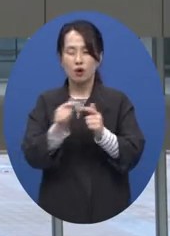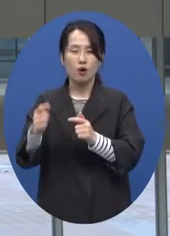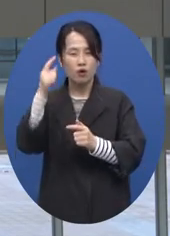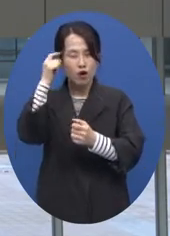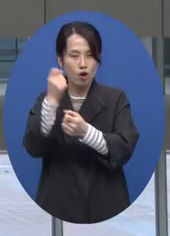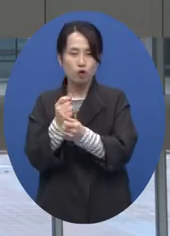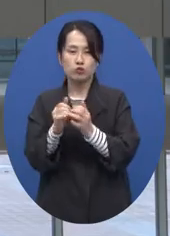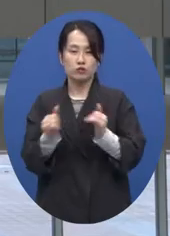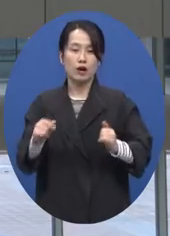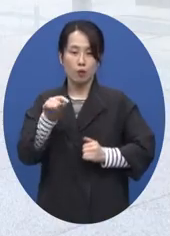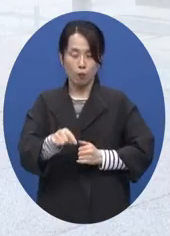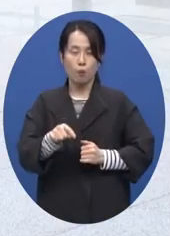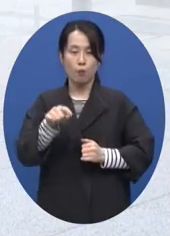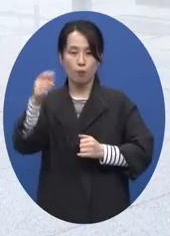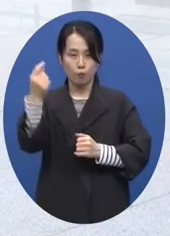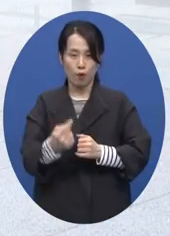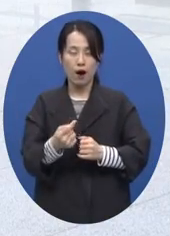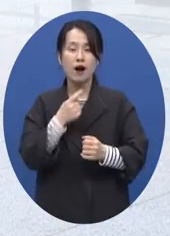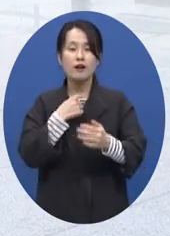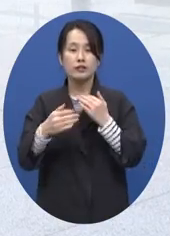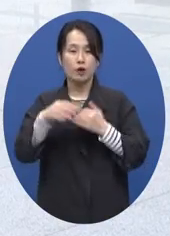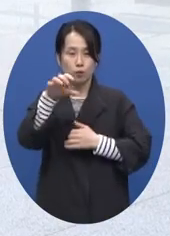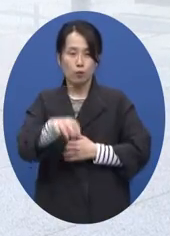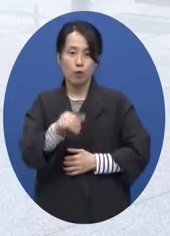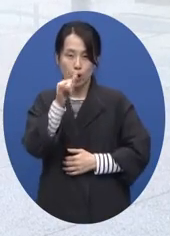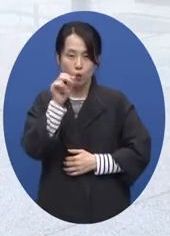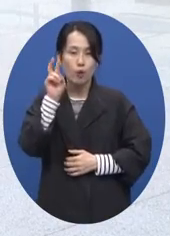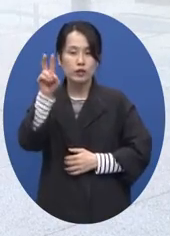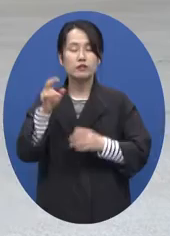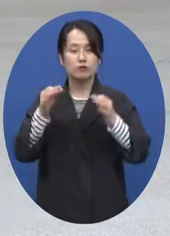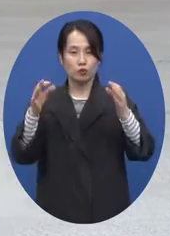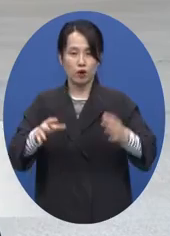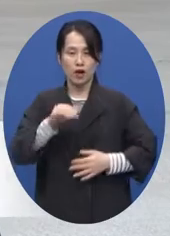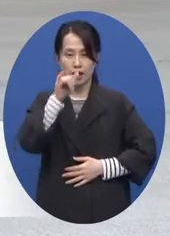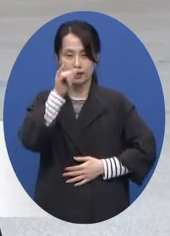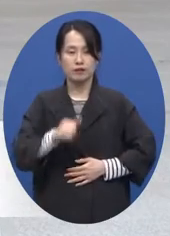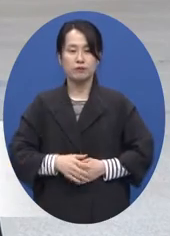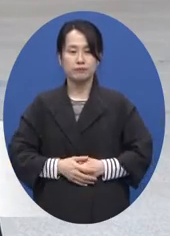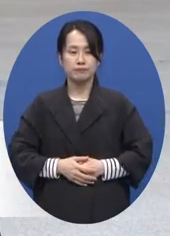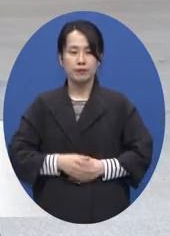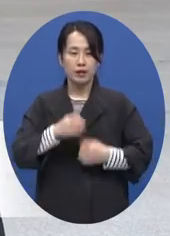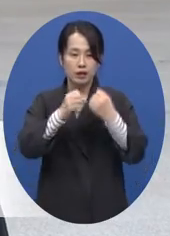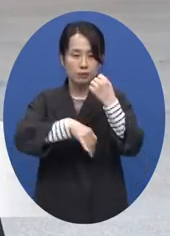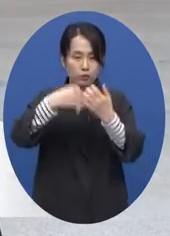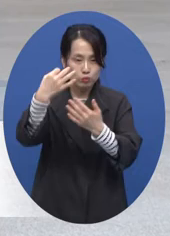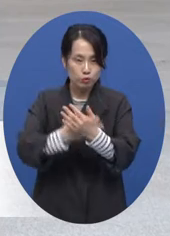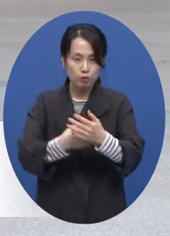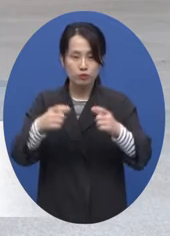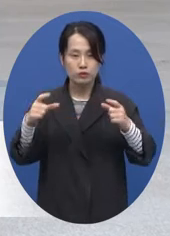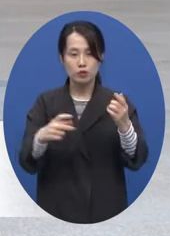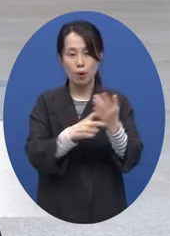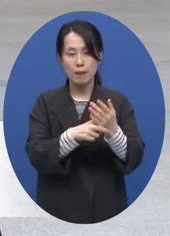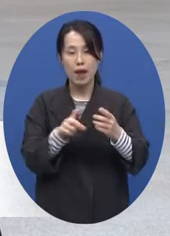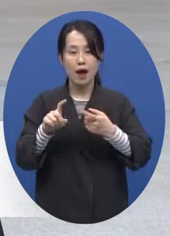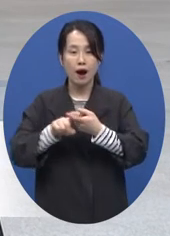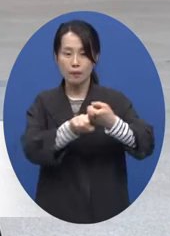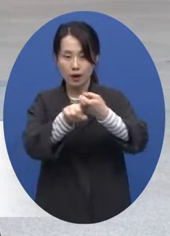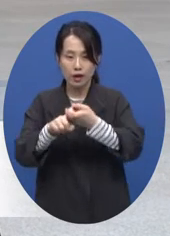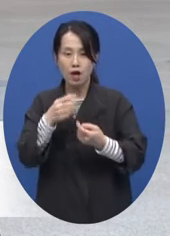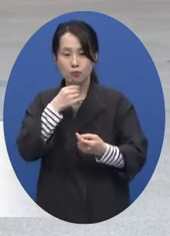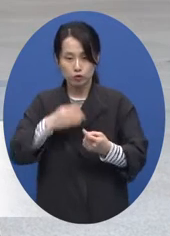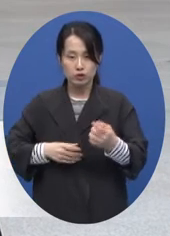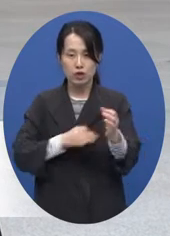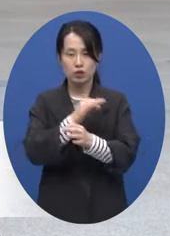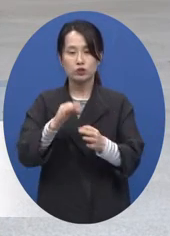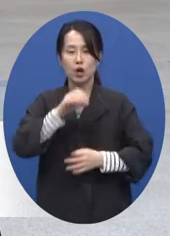부대행사 등 오는 29일부터 이틀간 알차게 꾸려 줍니다 기분 소대 교과 지 화폐가 연계에 대해서 복지 하고 경제가 선선한